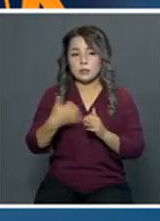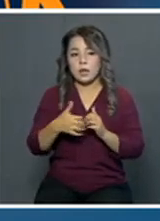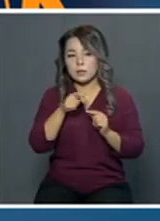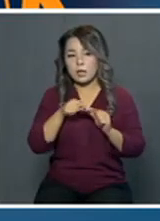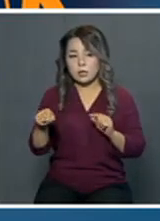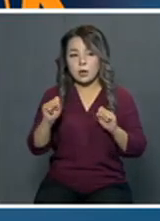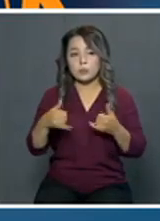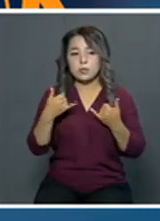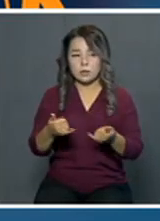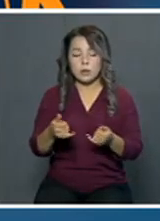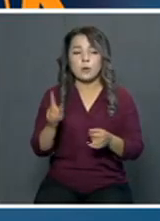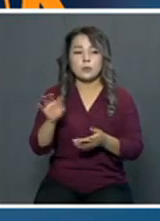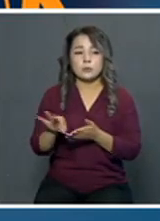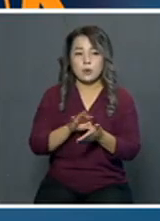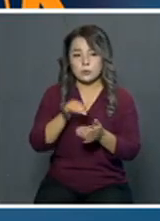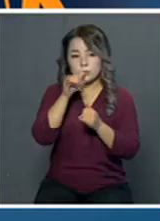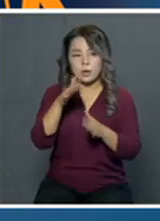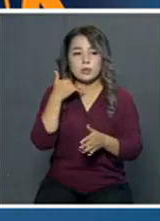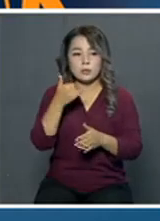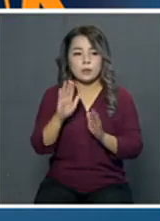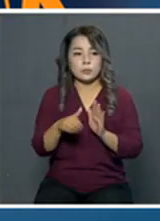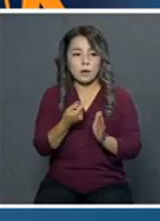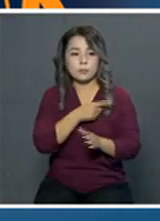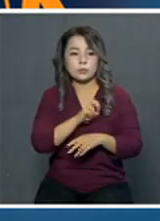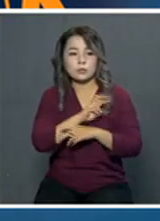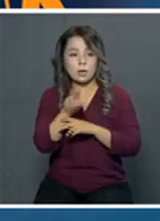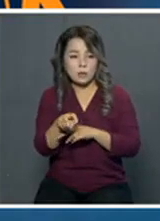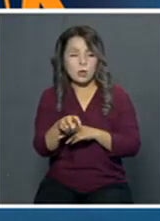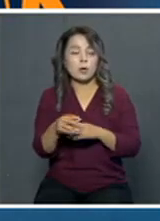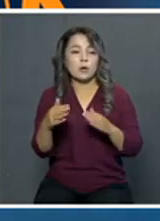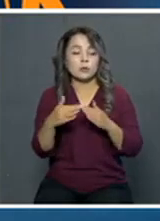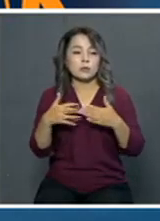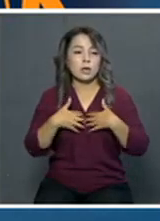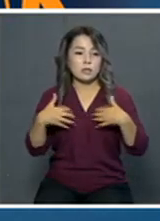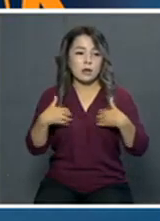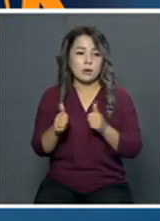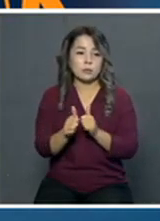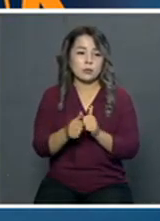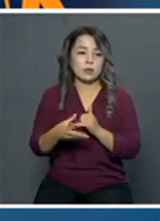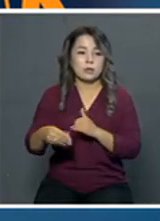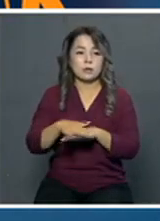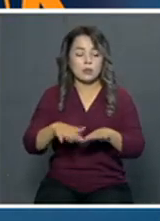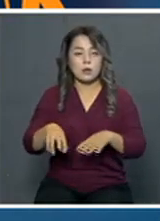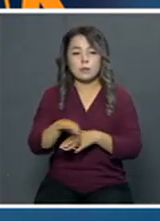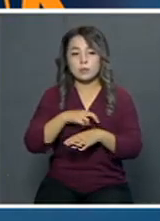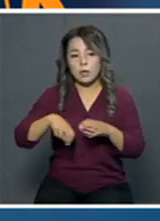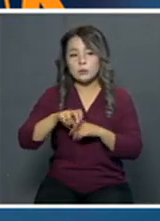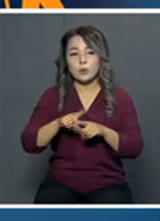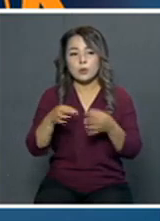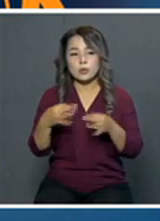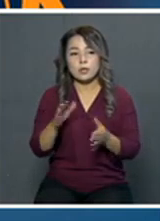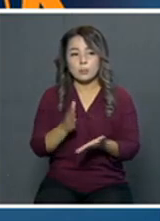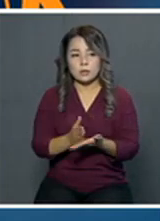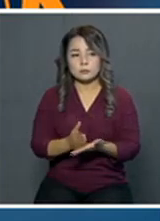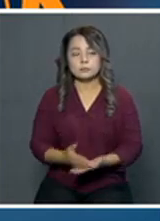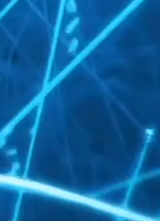етіледі. Шұғыл күттірмейтін жағдай бойынша емханаларға баруға және үй жануарларымен жақын маңда серуендеуге рұқсат етіледі.